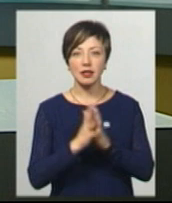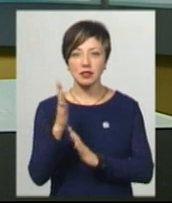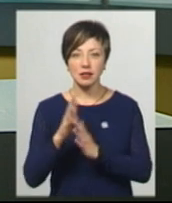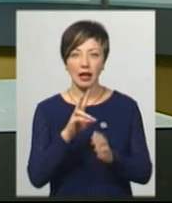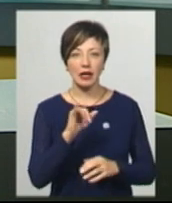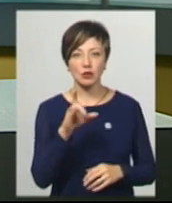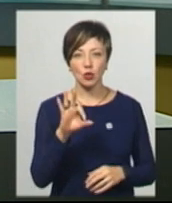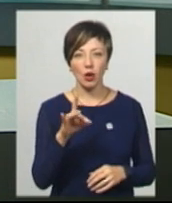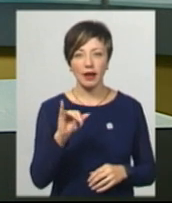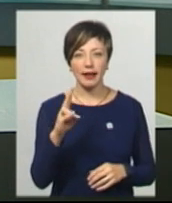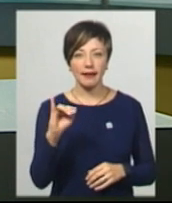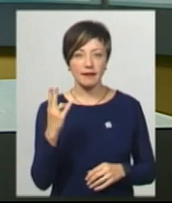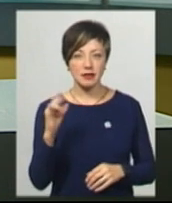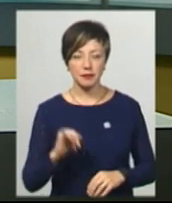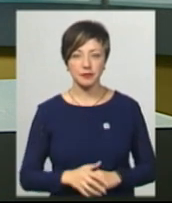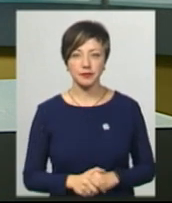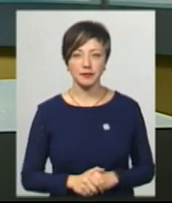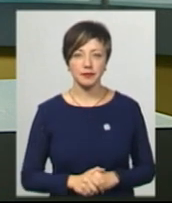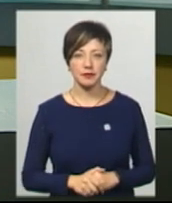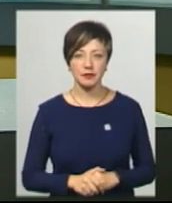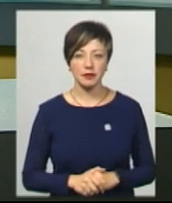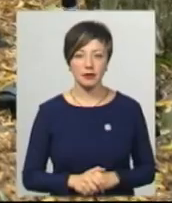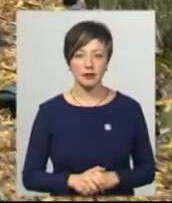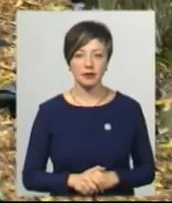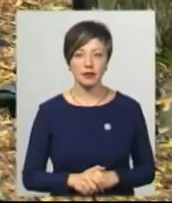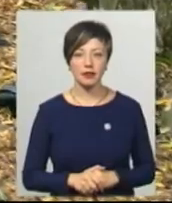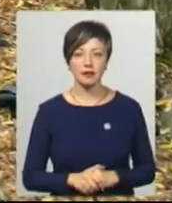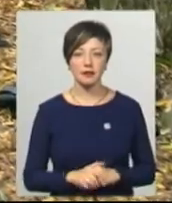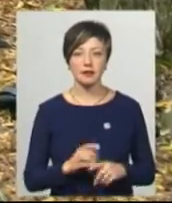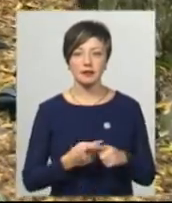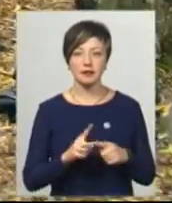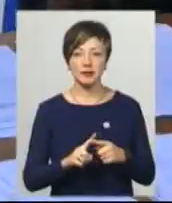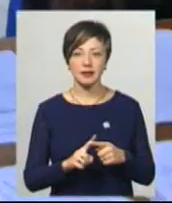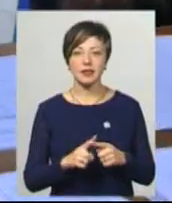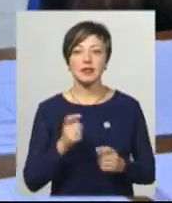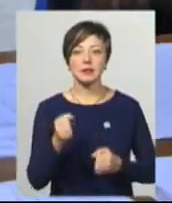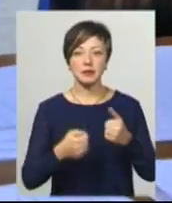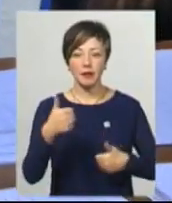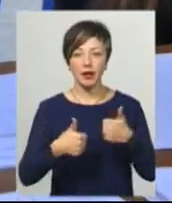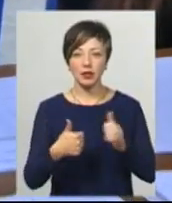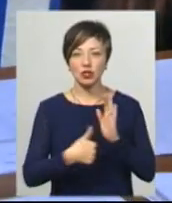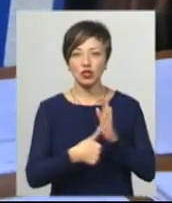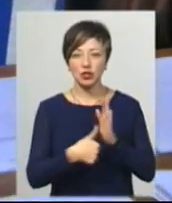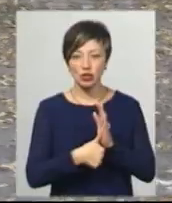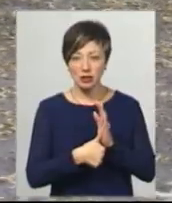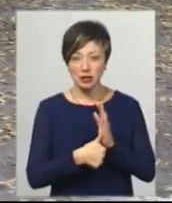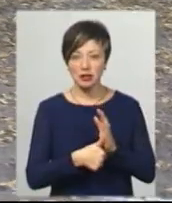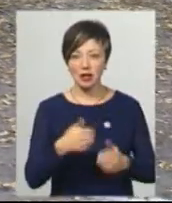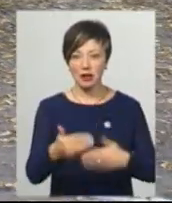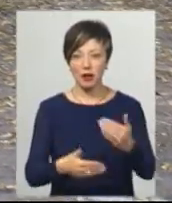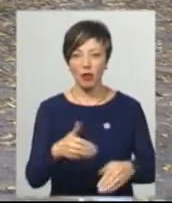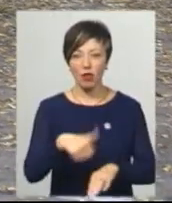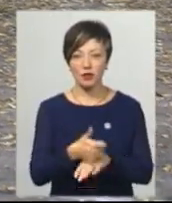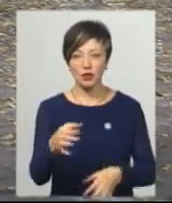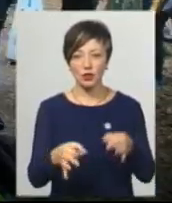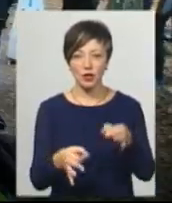лісу. Подробиці у сюжеті Андрія Гуменного. Всього на спартакіаді з кросу представлено 6 забігів, каже головний суддя змагань